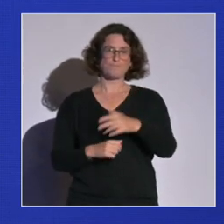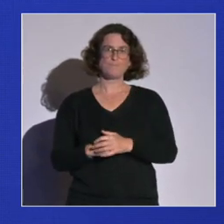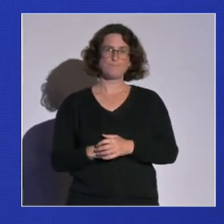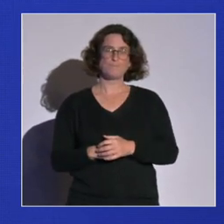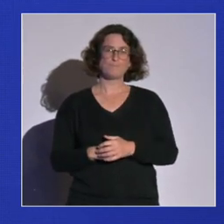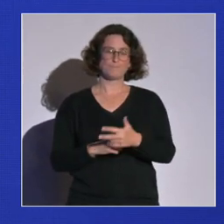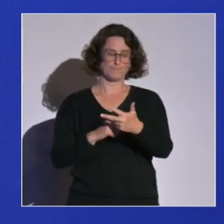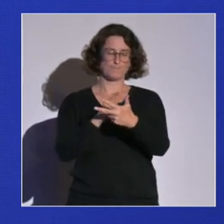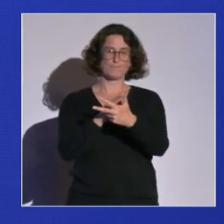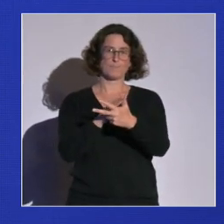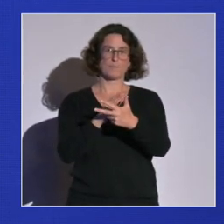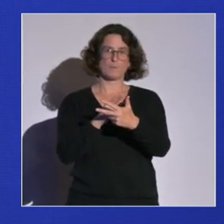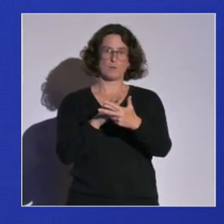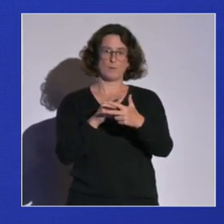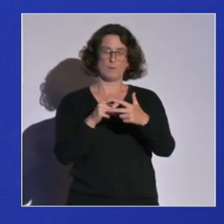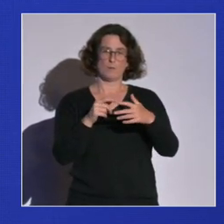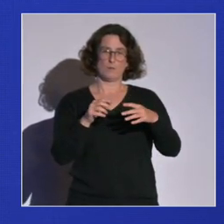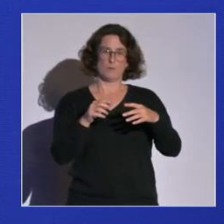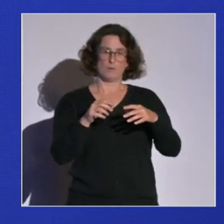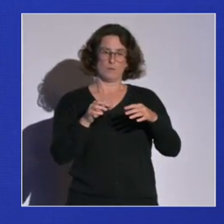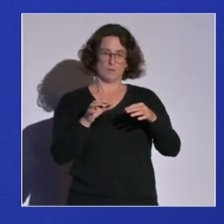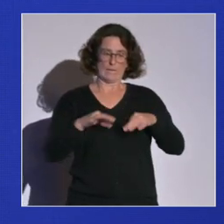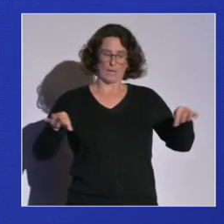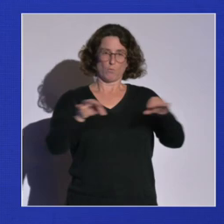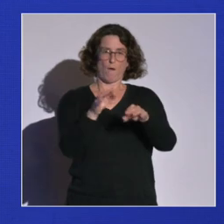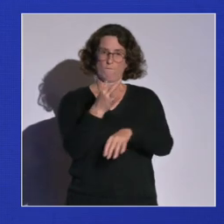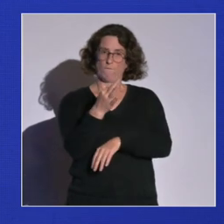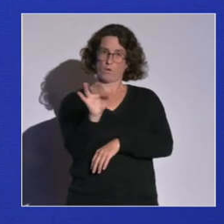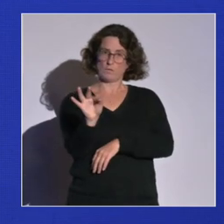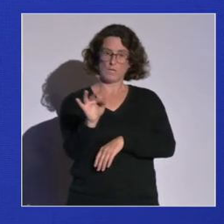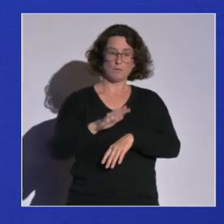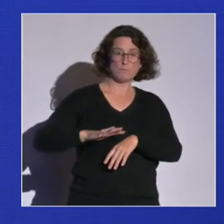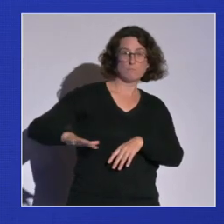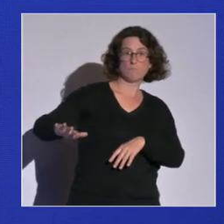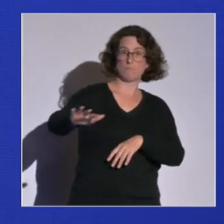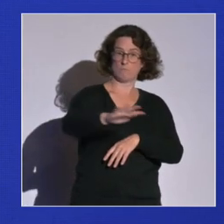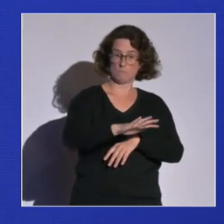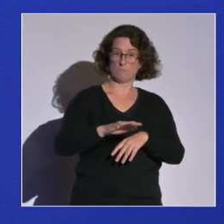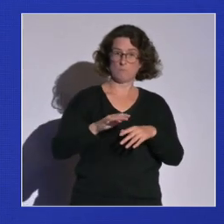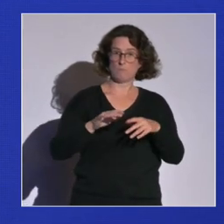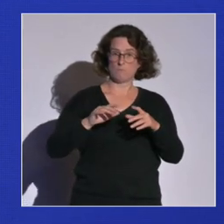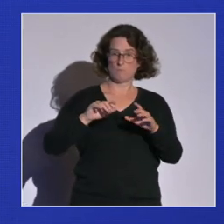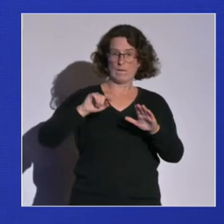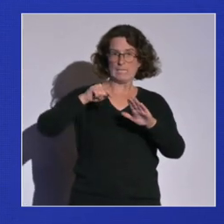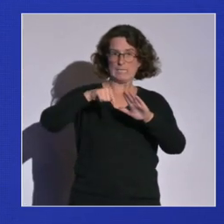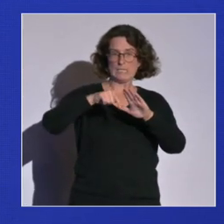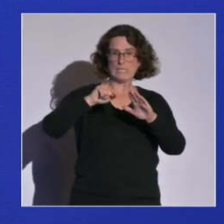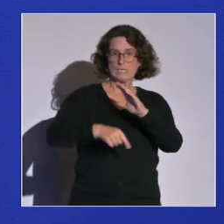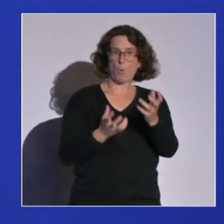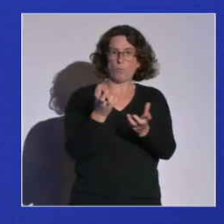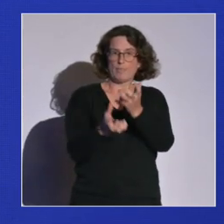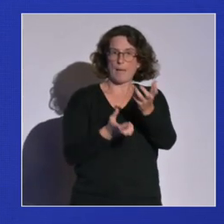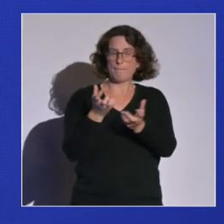98% du territoire 95% du territoire français était éligible à la géothermie il y a que quelques sous-sols qui sont